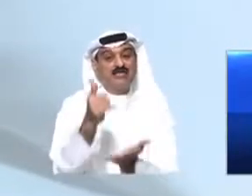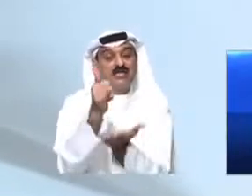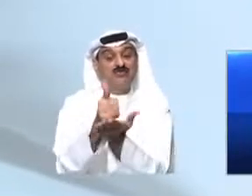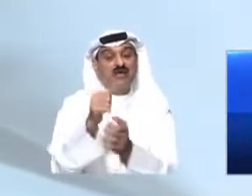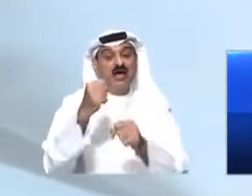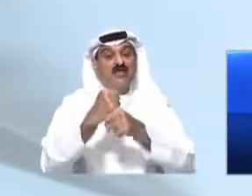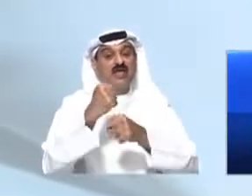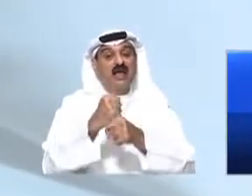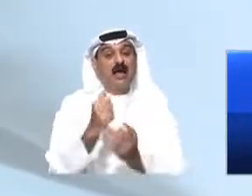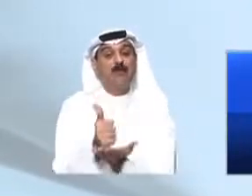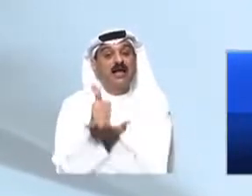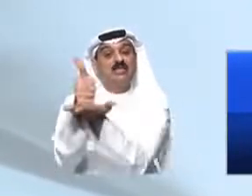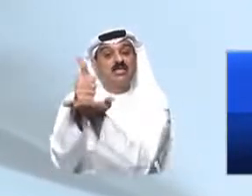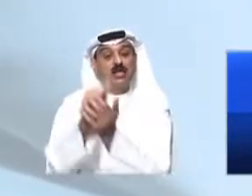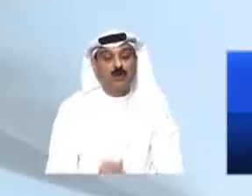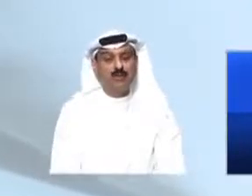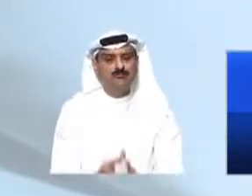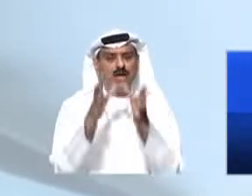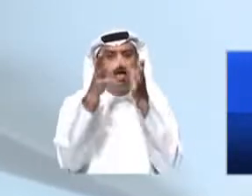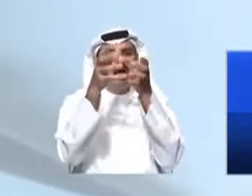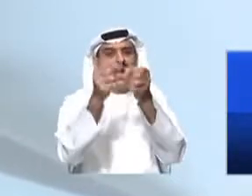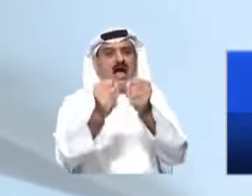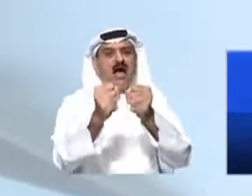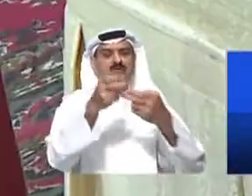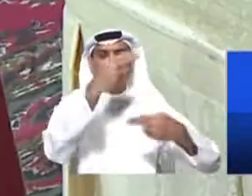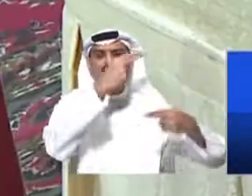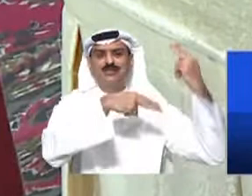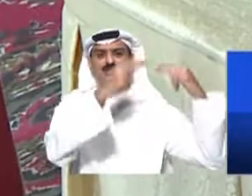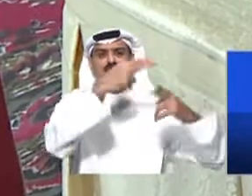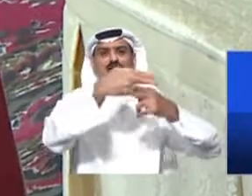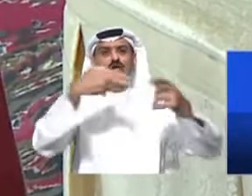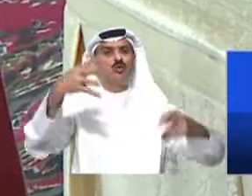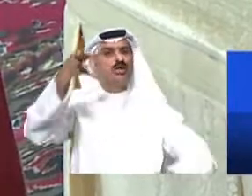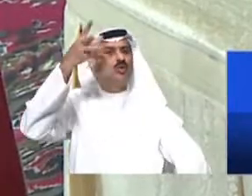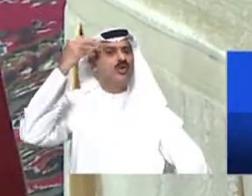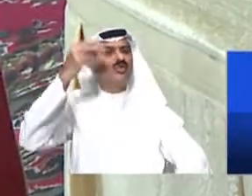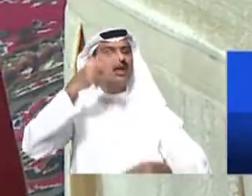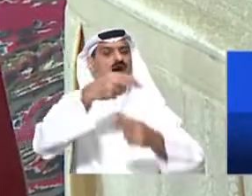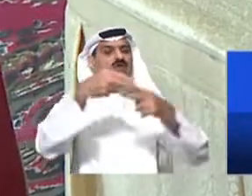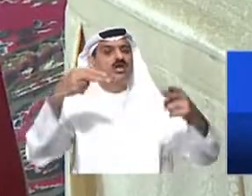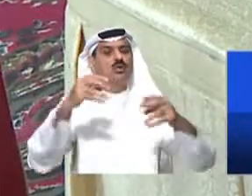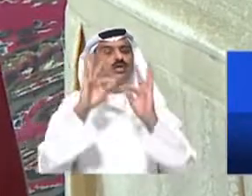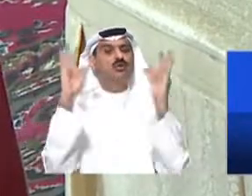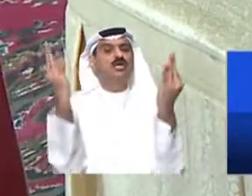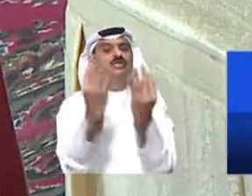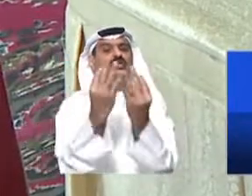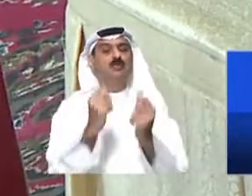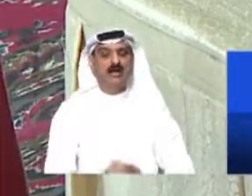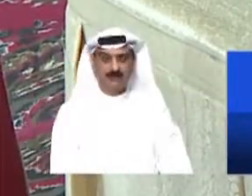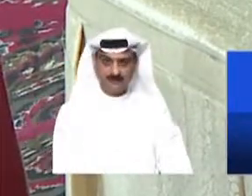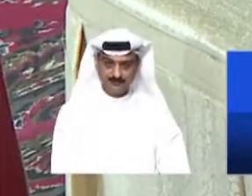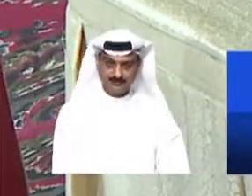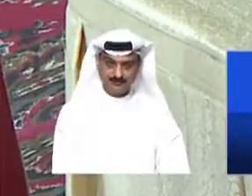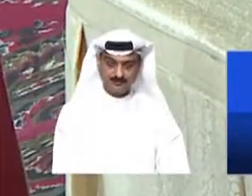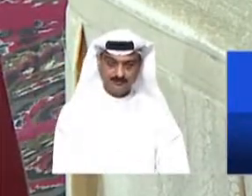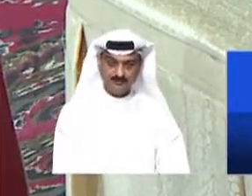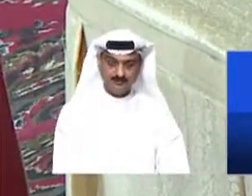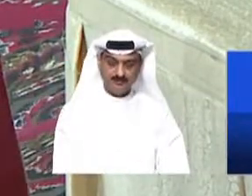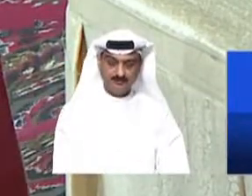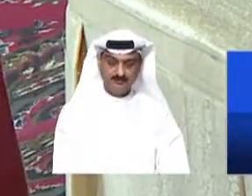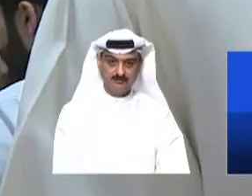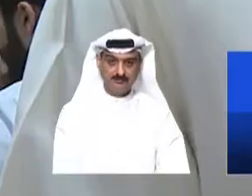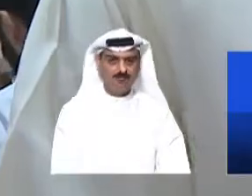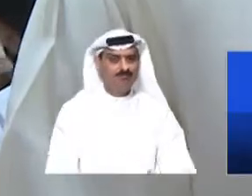الجابر الصباح الحفاظ على الموروثات الثقافية والإنسانية والاجتماعية لدولة الكويت. بعد نجاح